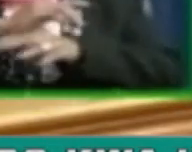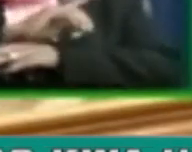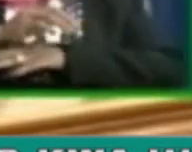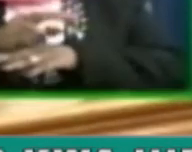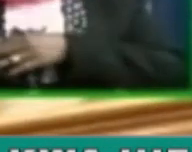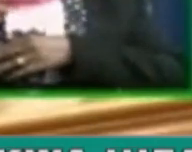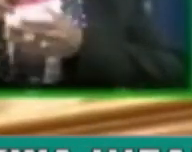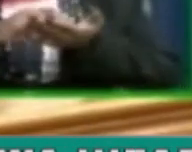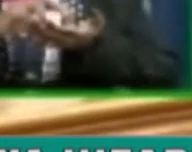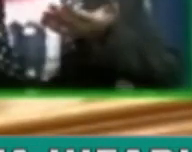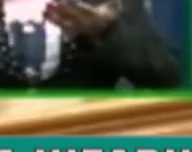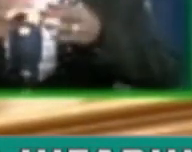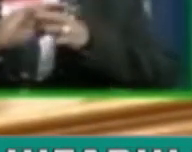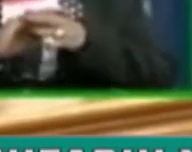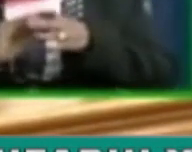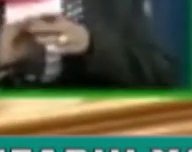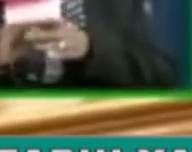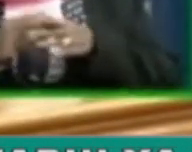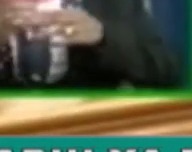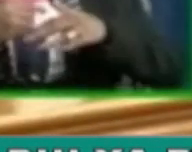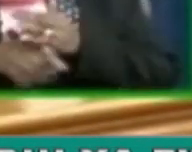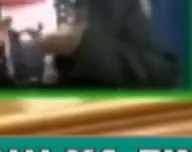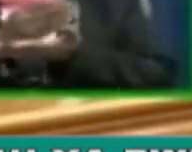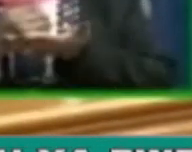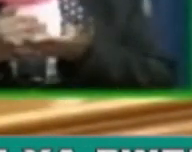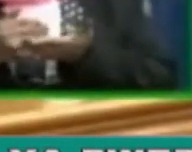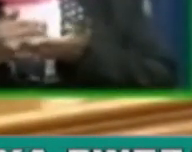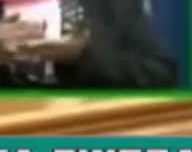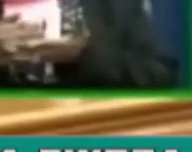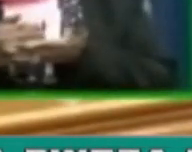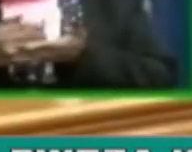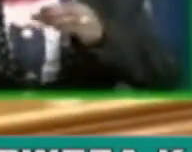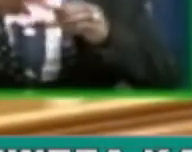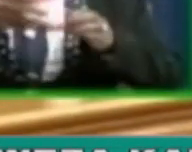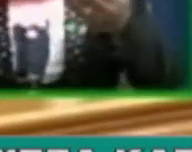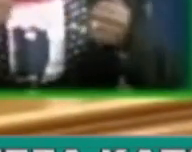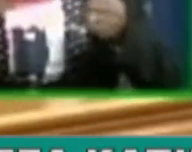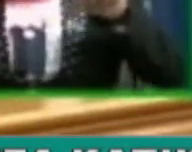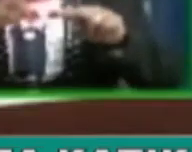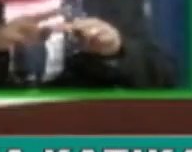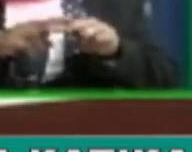bandari inayoruhusu meli kubwa za mafuta kuweza kufunga gati ikiweze,